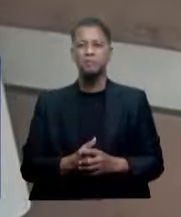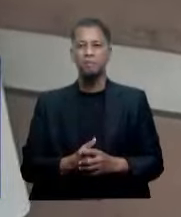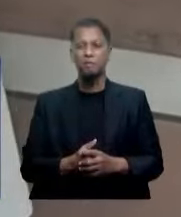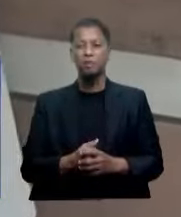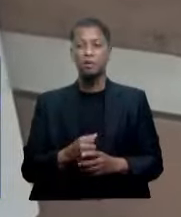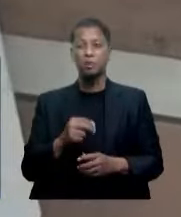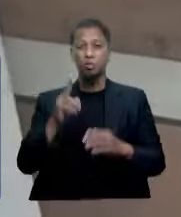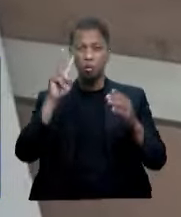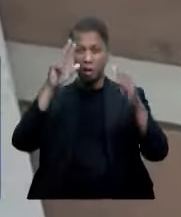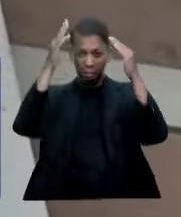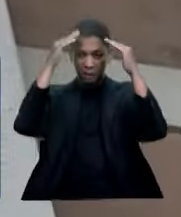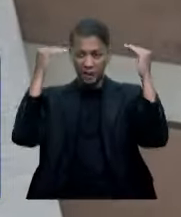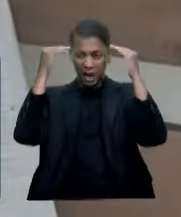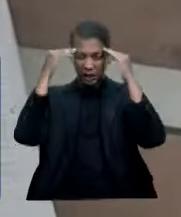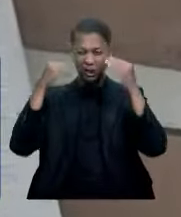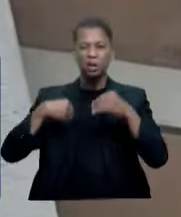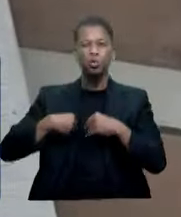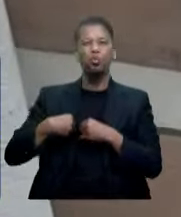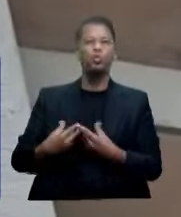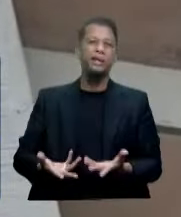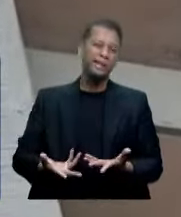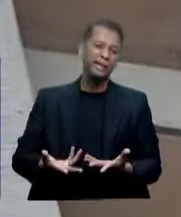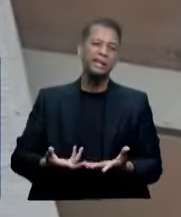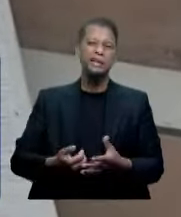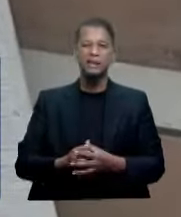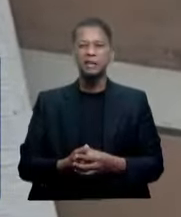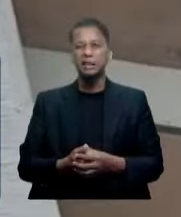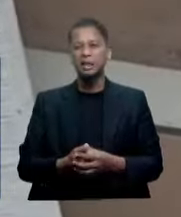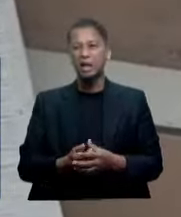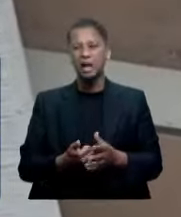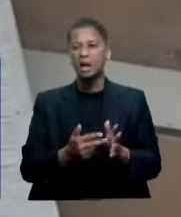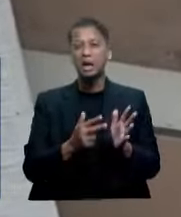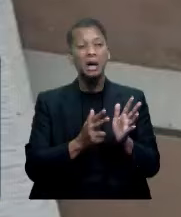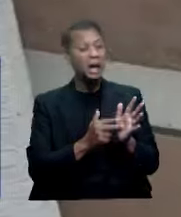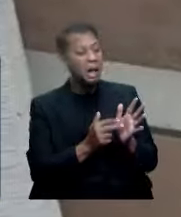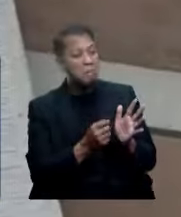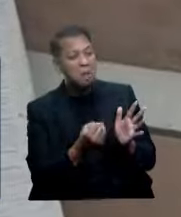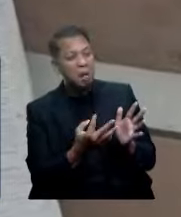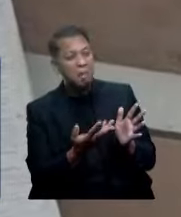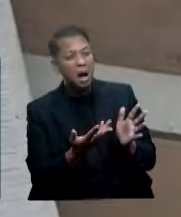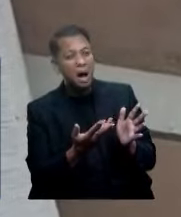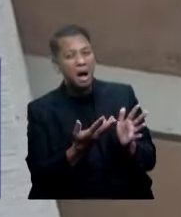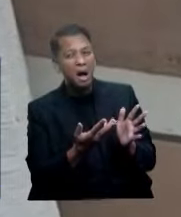Dua petani sekitar 7 ton. Itu kalau duangkan berapa? Duangkan kalau kali